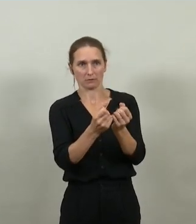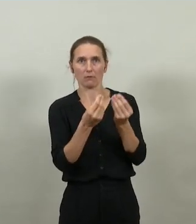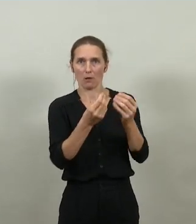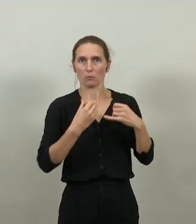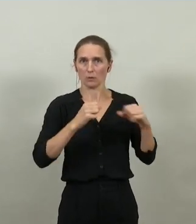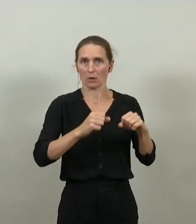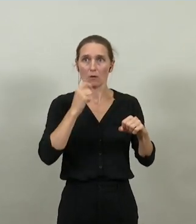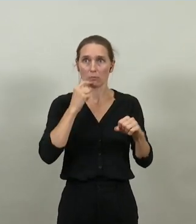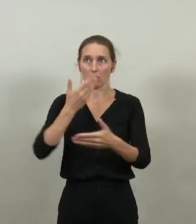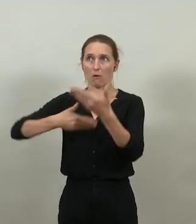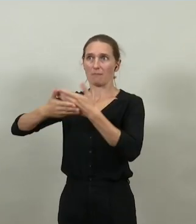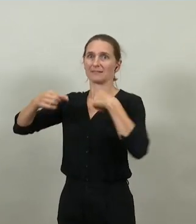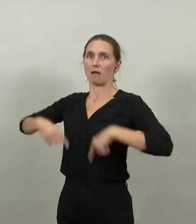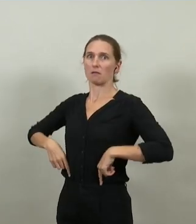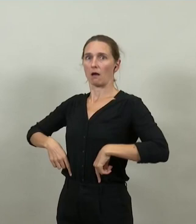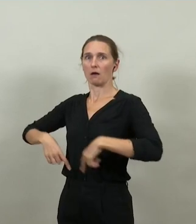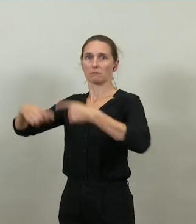l'État merci